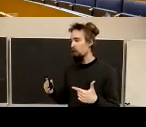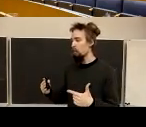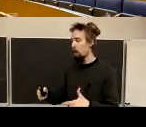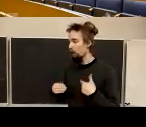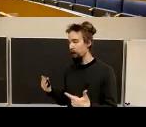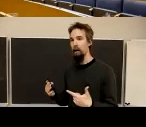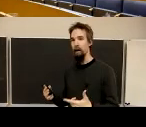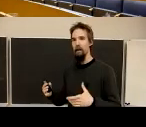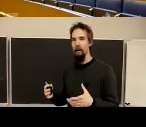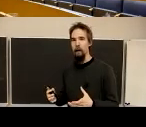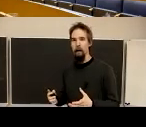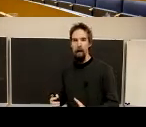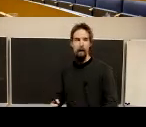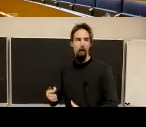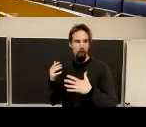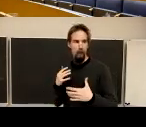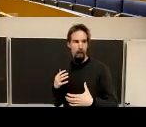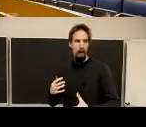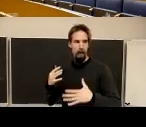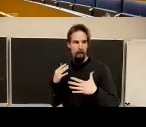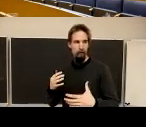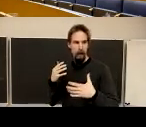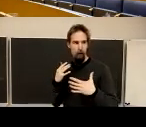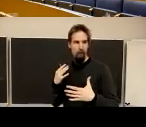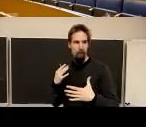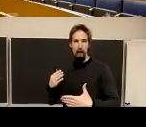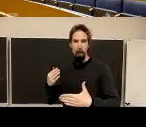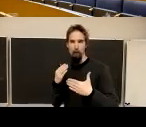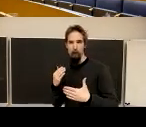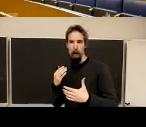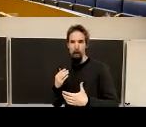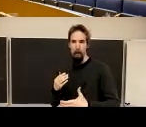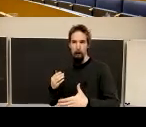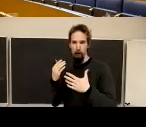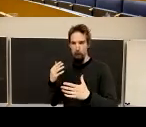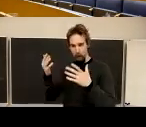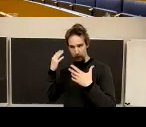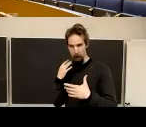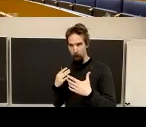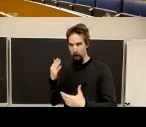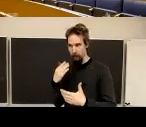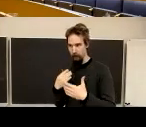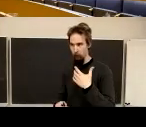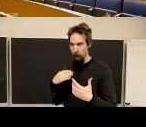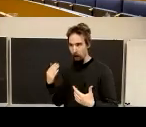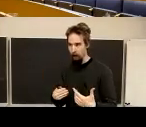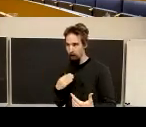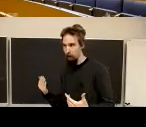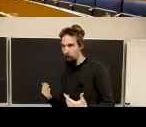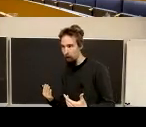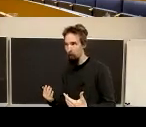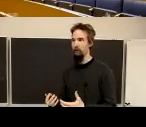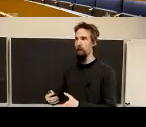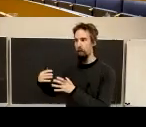luoma malli, että se ei ole sillä, että meidän itseys ei ole sillä tapaa yhtenäinen ja yksi, mitä me ehkä koetaan se niin kuin